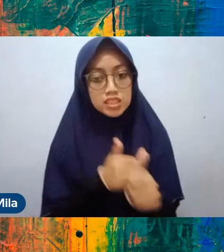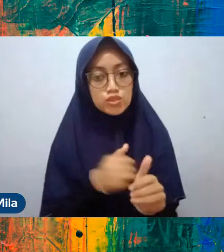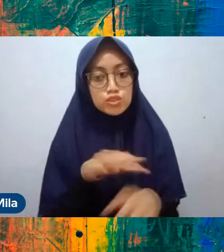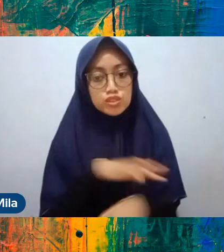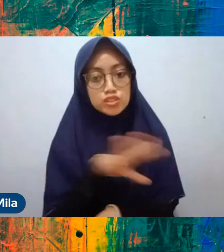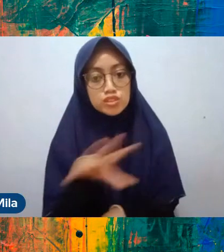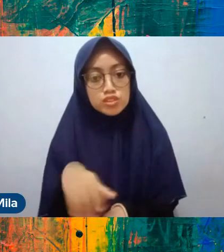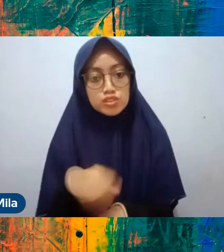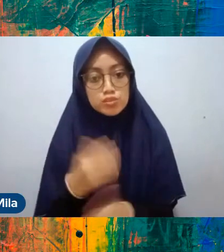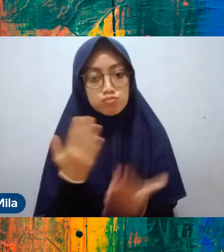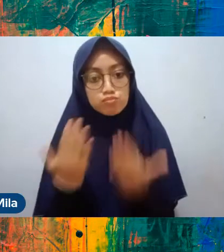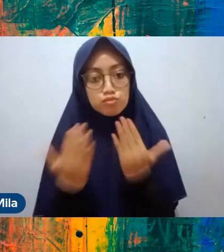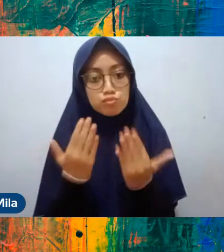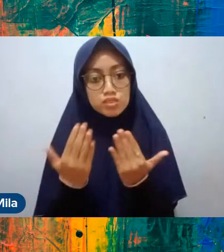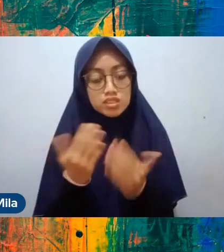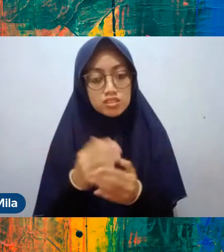acara